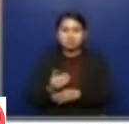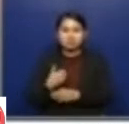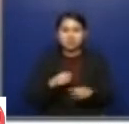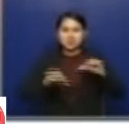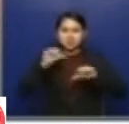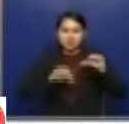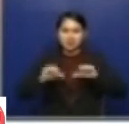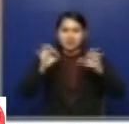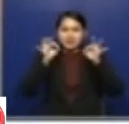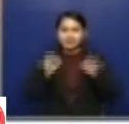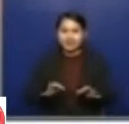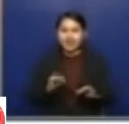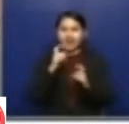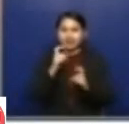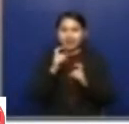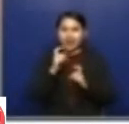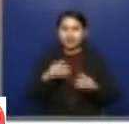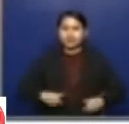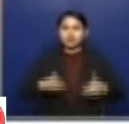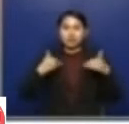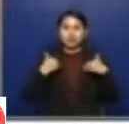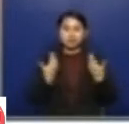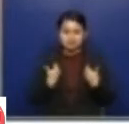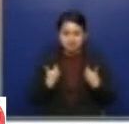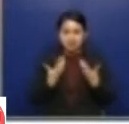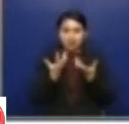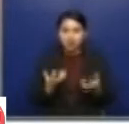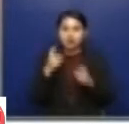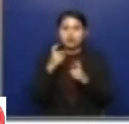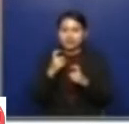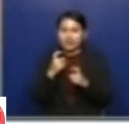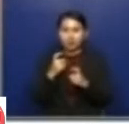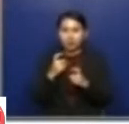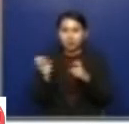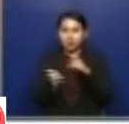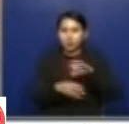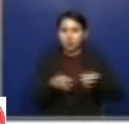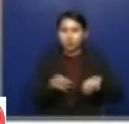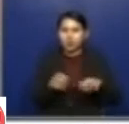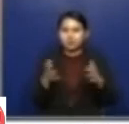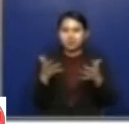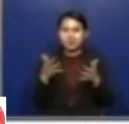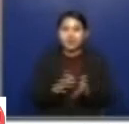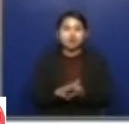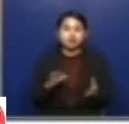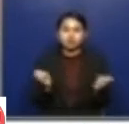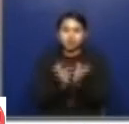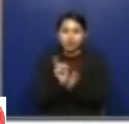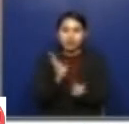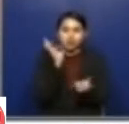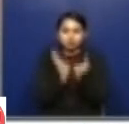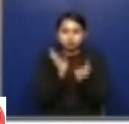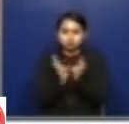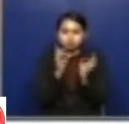ยงต่อสุขภาพทำให้เกิดขยะของเสียที่ไม่สามารถกำจัดได้เป็นจำนวนมากทำให้เกิดฝุ่นและเสียงดังท